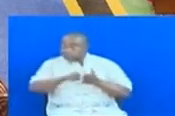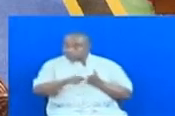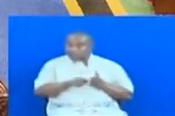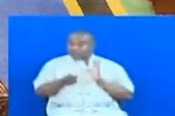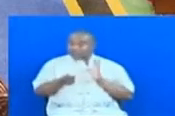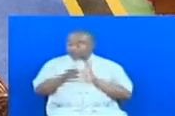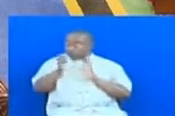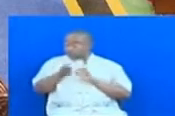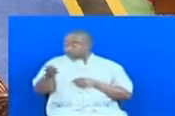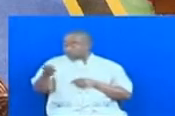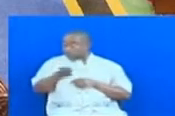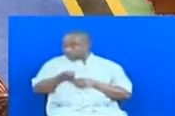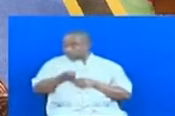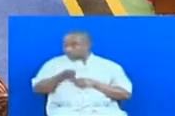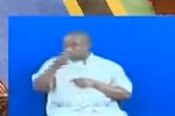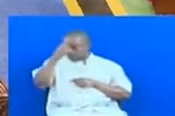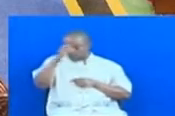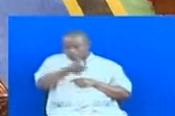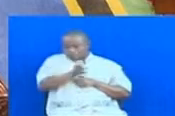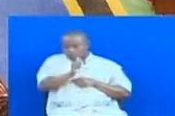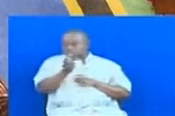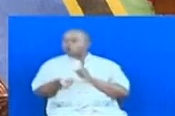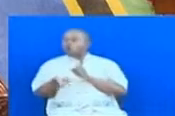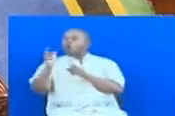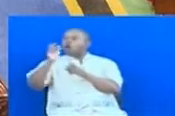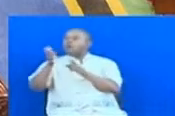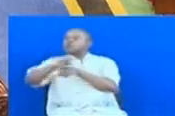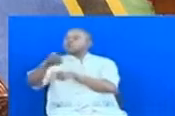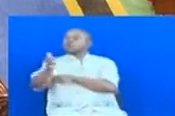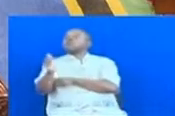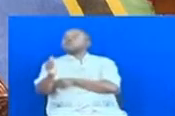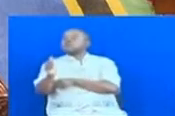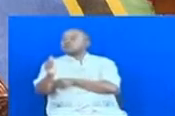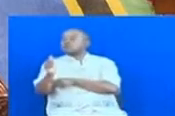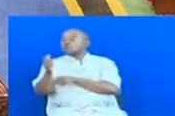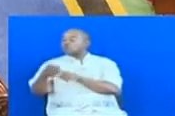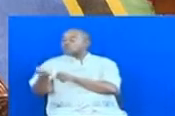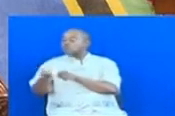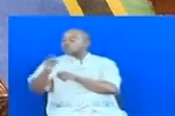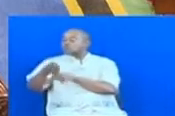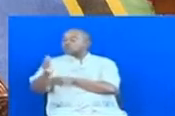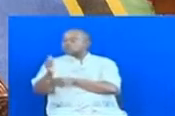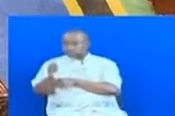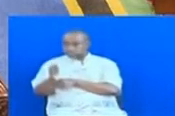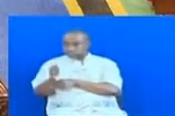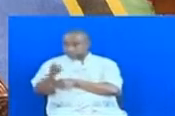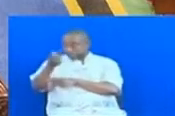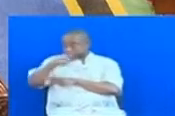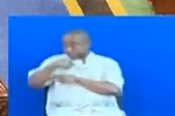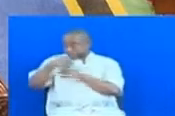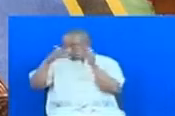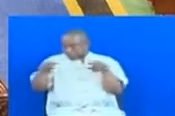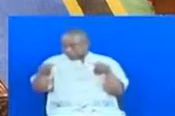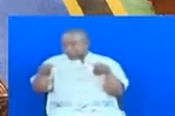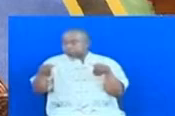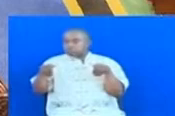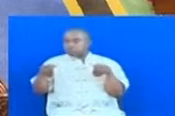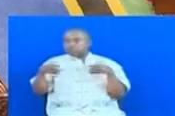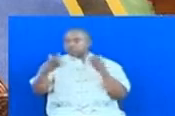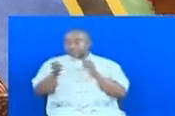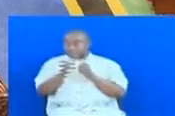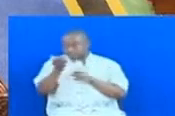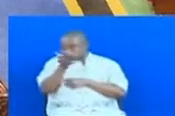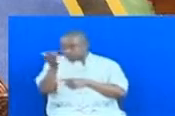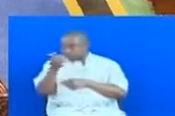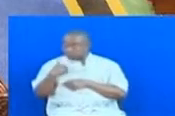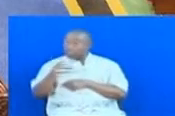atadaiwa, adaiwe lile deni lake tu ambalo yeye mwenyewe alilikomiti zaidi ambayo ameshindwa kulipa. Jambo lingine ndugu zangu,